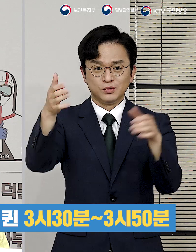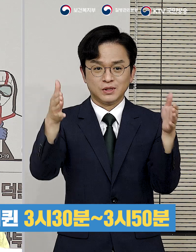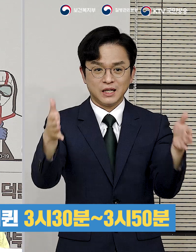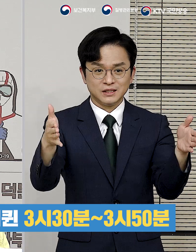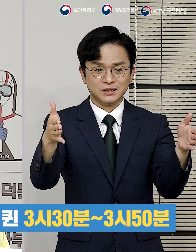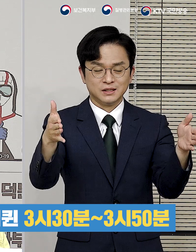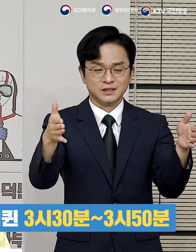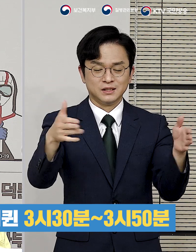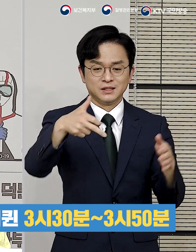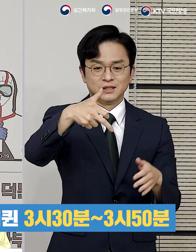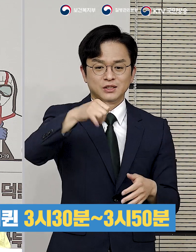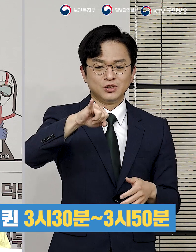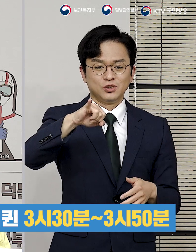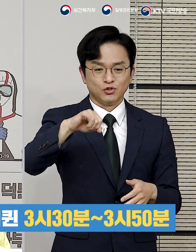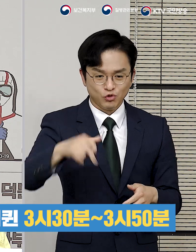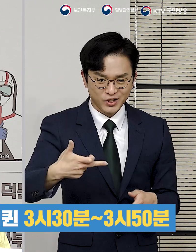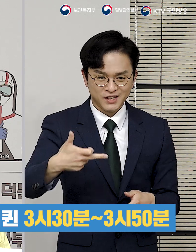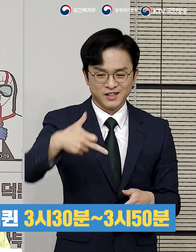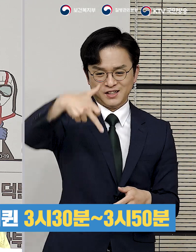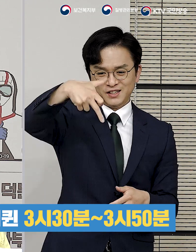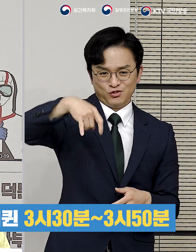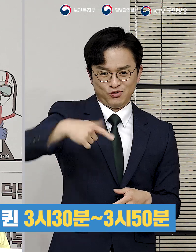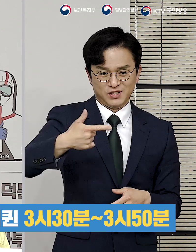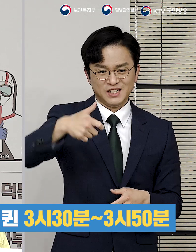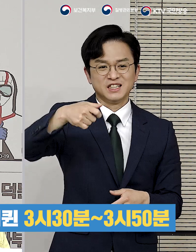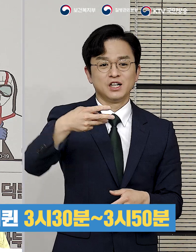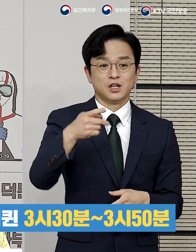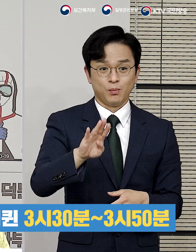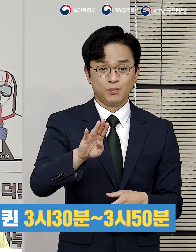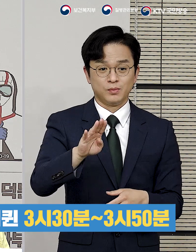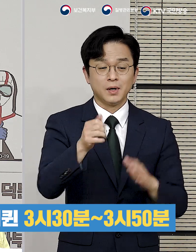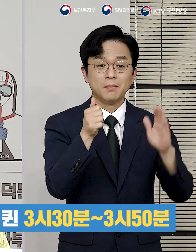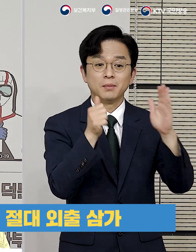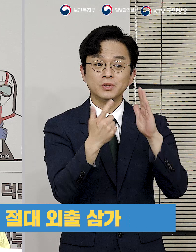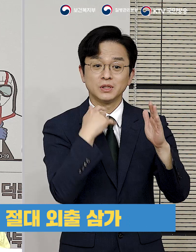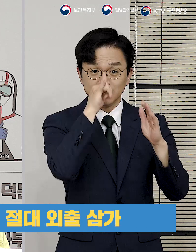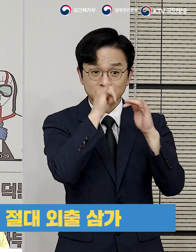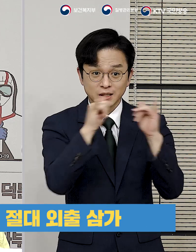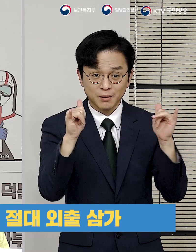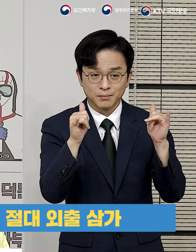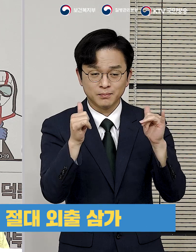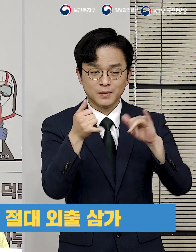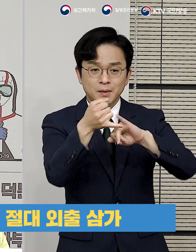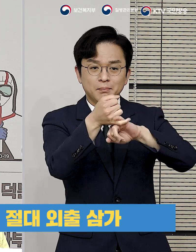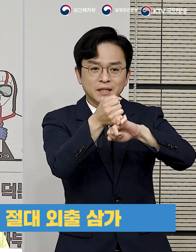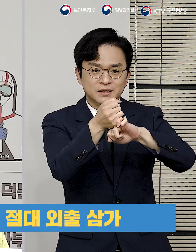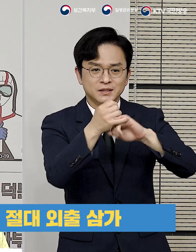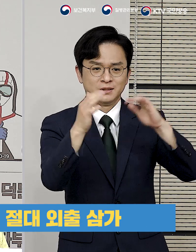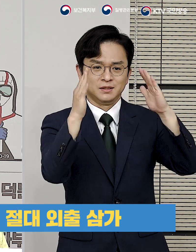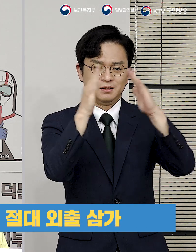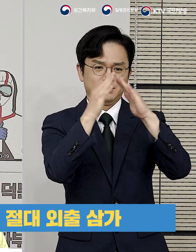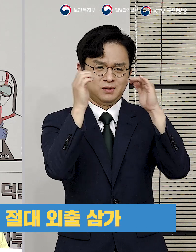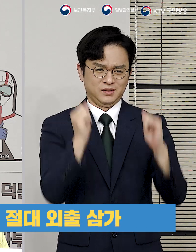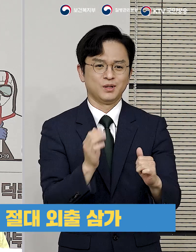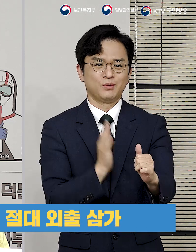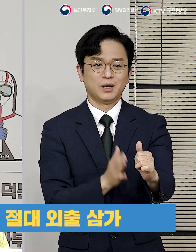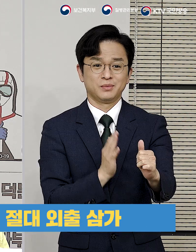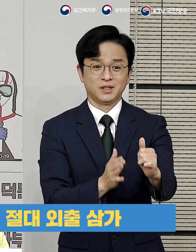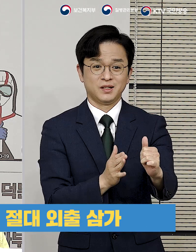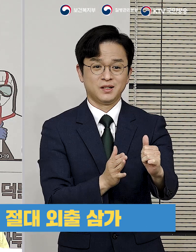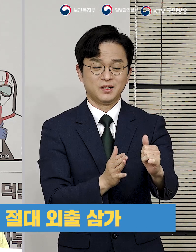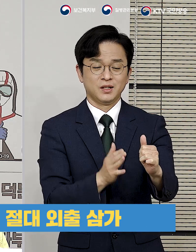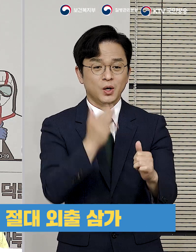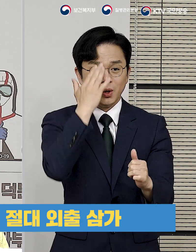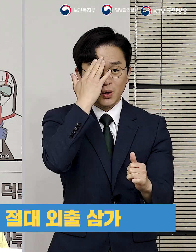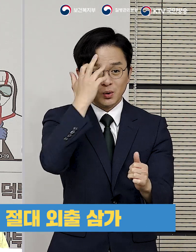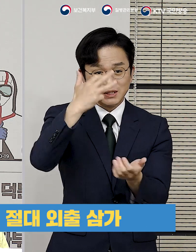퀸을 3시 30분부터 3시 50분까지 방문하였거나 이와 동선이 유사할 경우에는